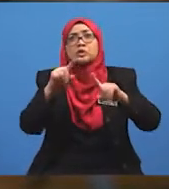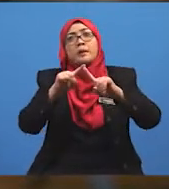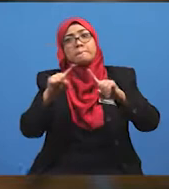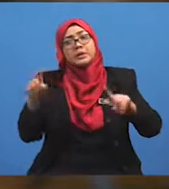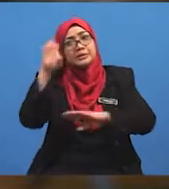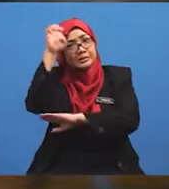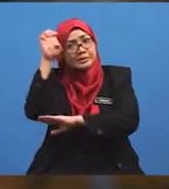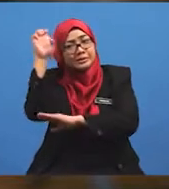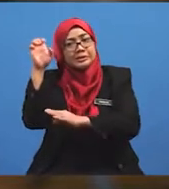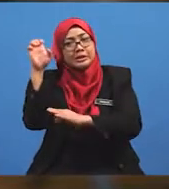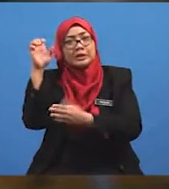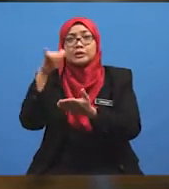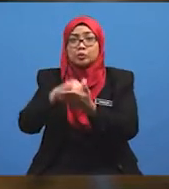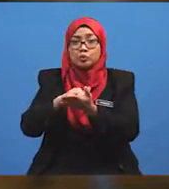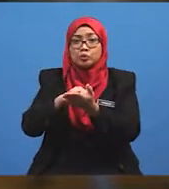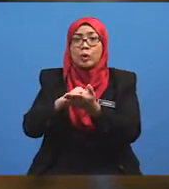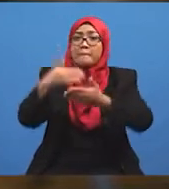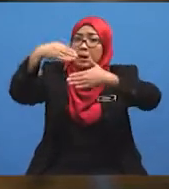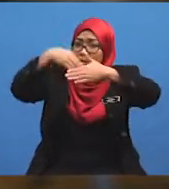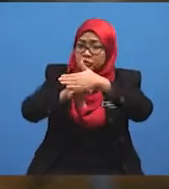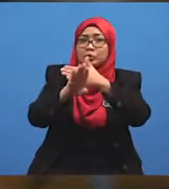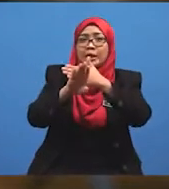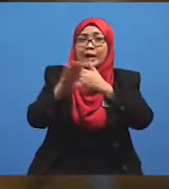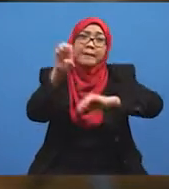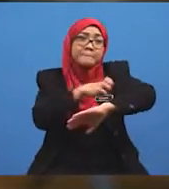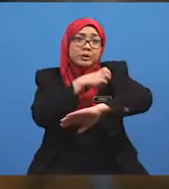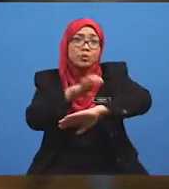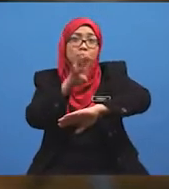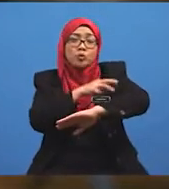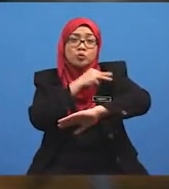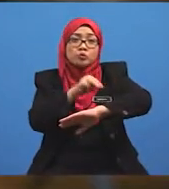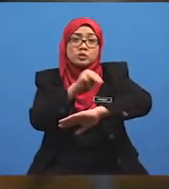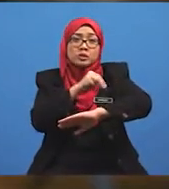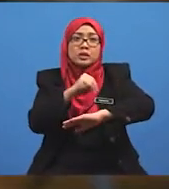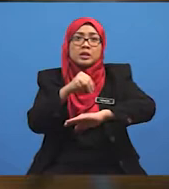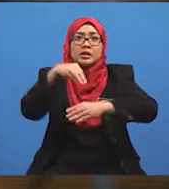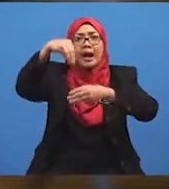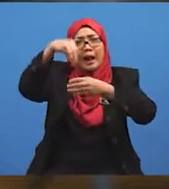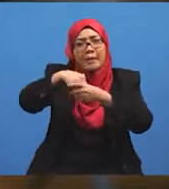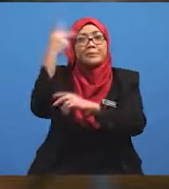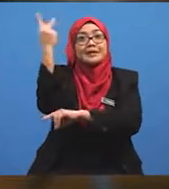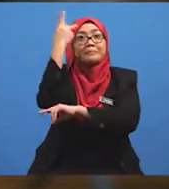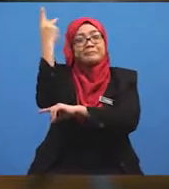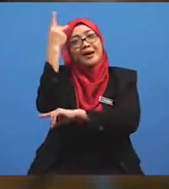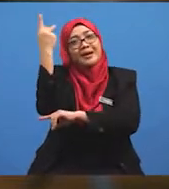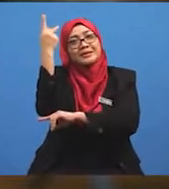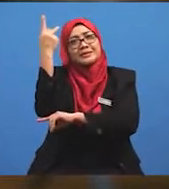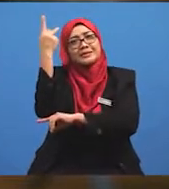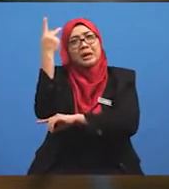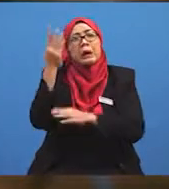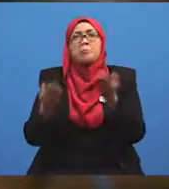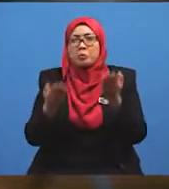dapat menarik minat dan meningkatkan kepuasan pengguna untuk membeli